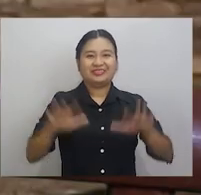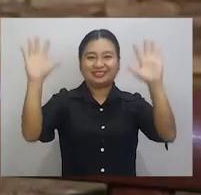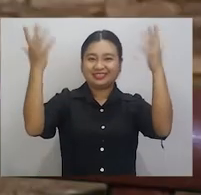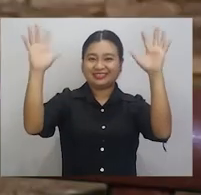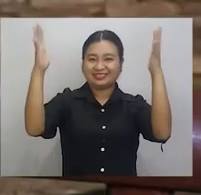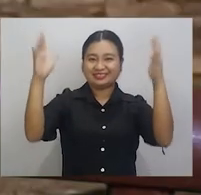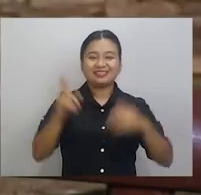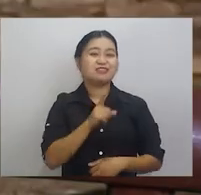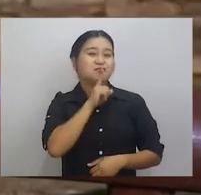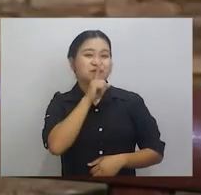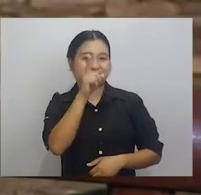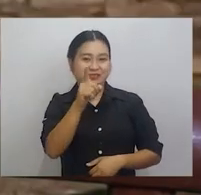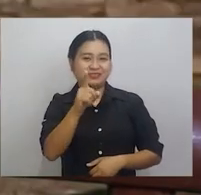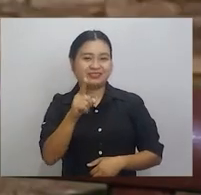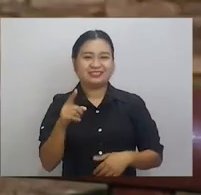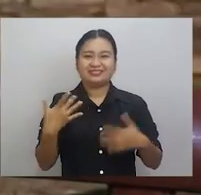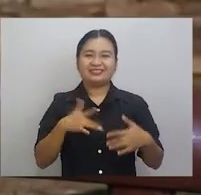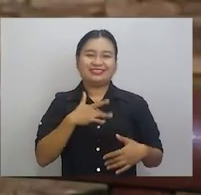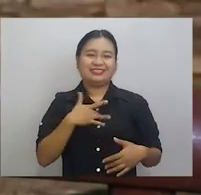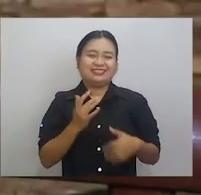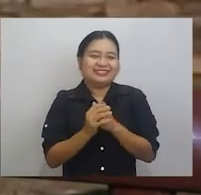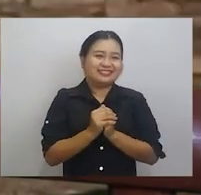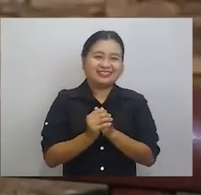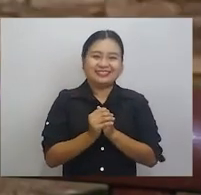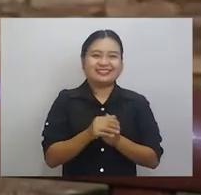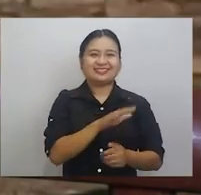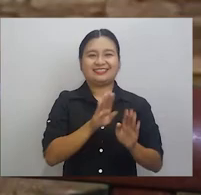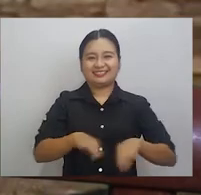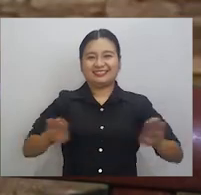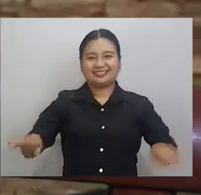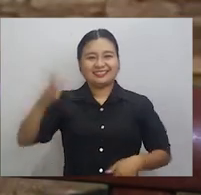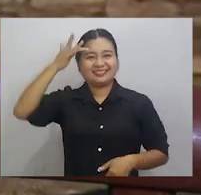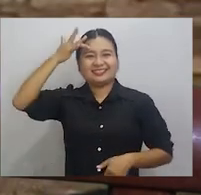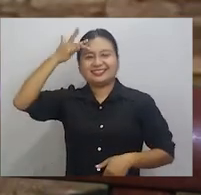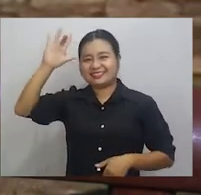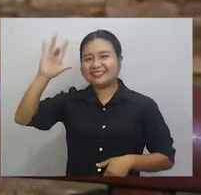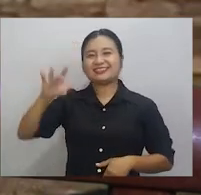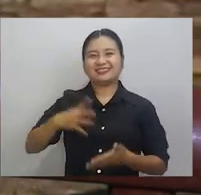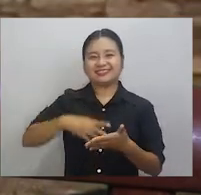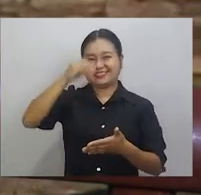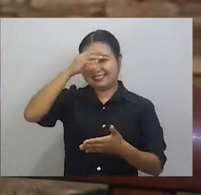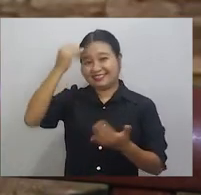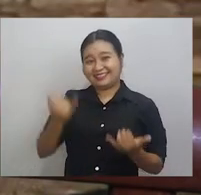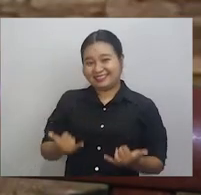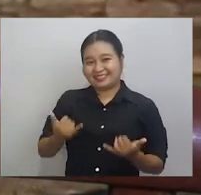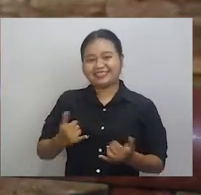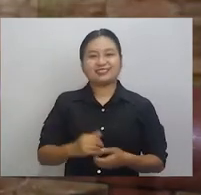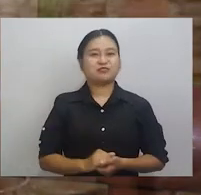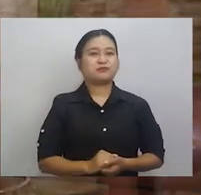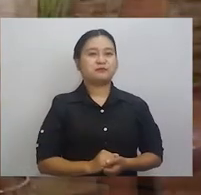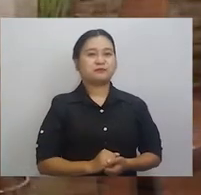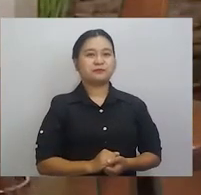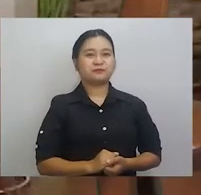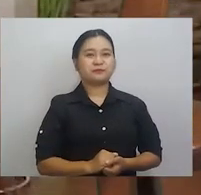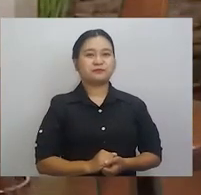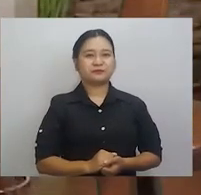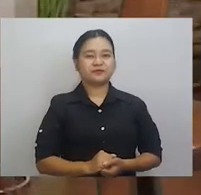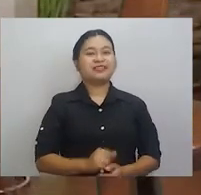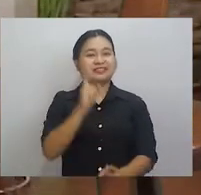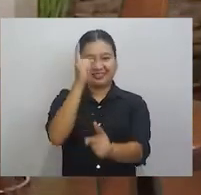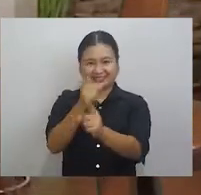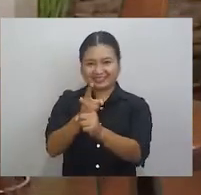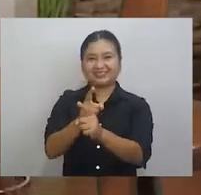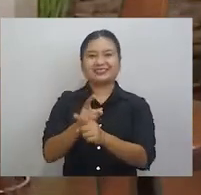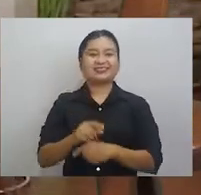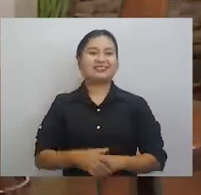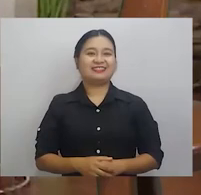Ayan! Tunay niyang nakakakilig ang ating madlang bata sa kanilang kahusayan sa araw na ito, Ma'am Shireshen! Tumpa ka dyan,